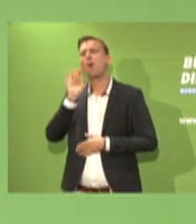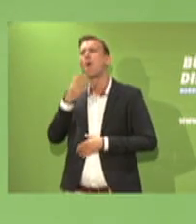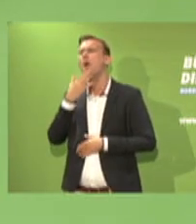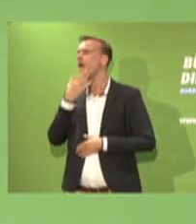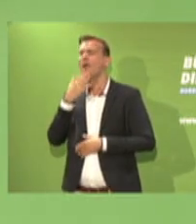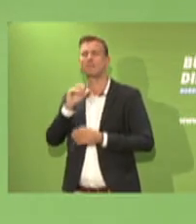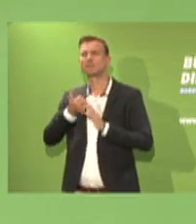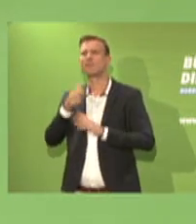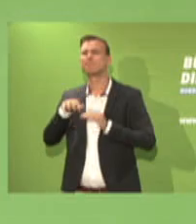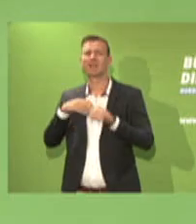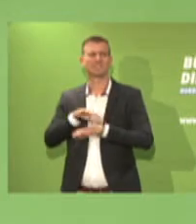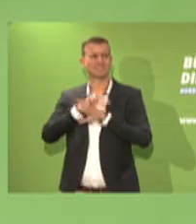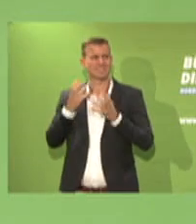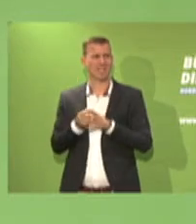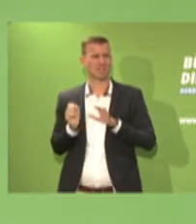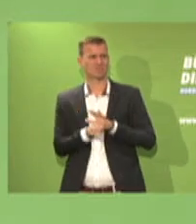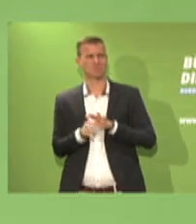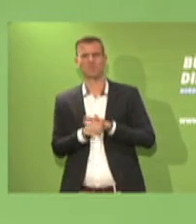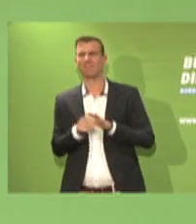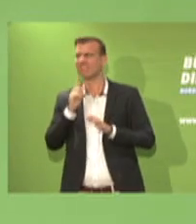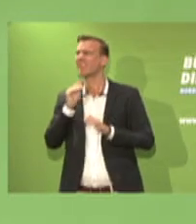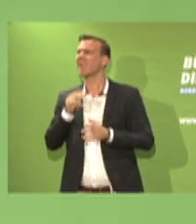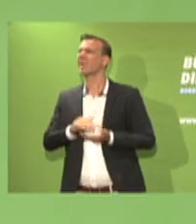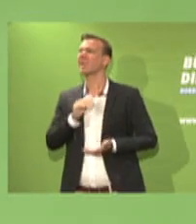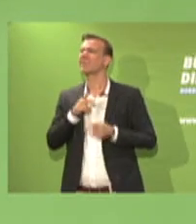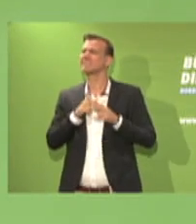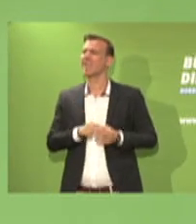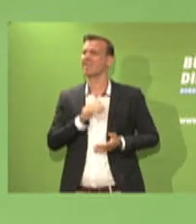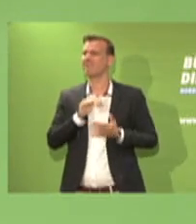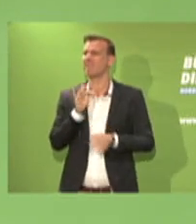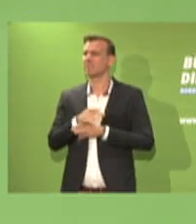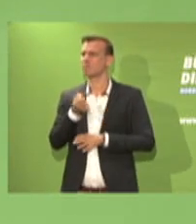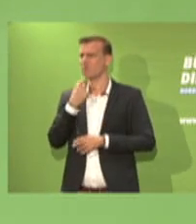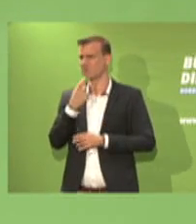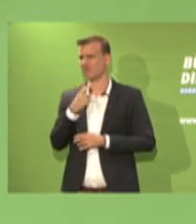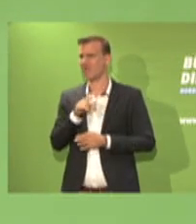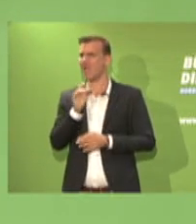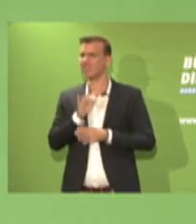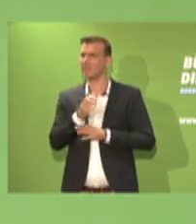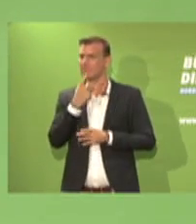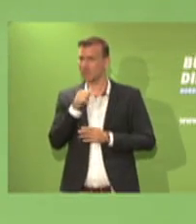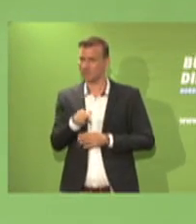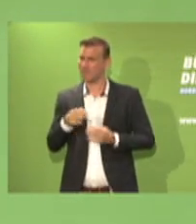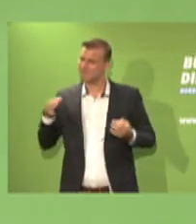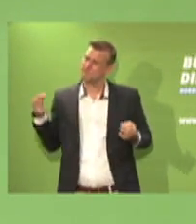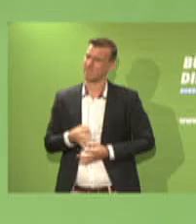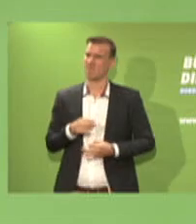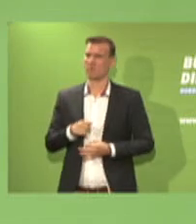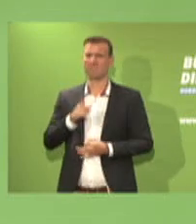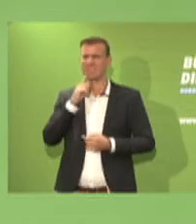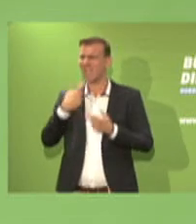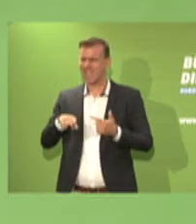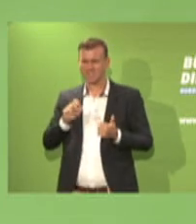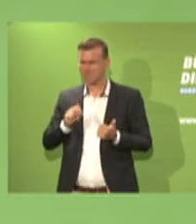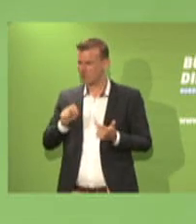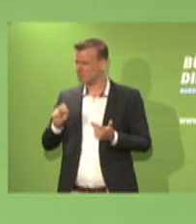in der Massenviehhaltung werden die sogenannten Reserveantibiotika häufig eingesetzt. Das heißt, die Antibiotika, die notwendig sind, wenn gar nichts anderes